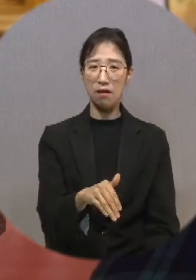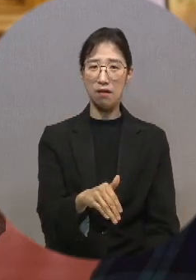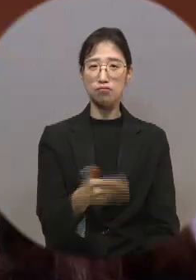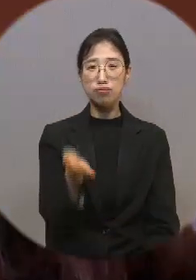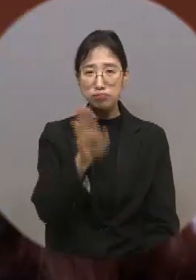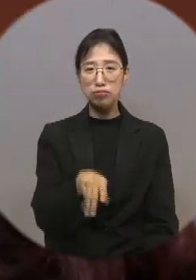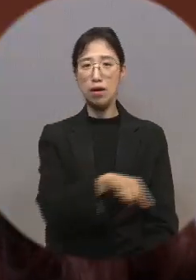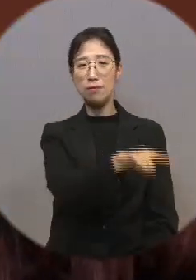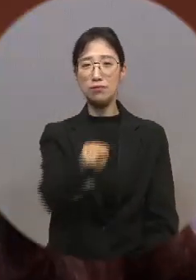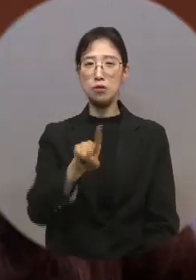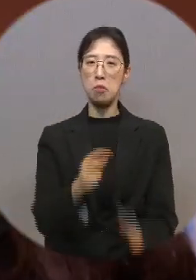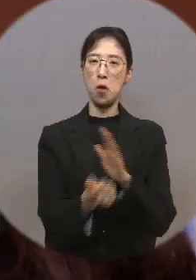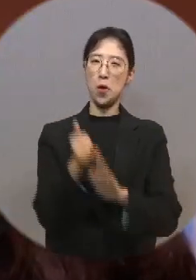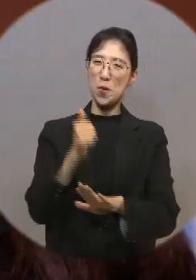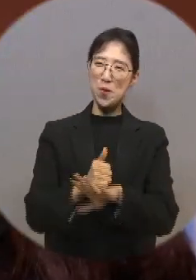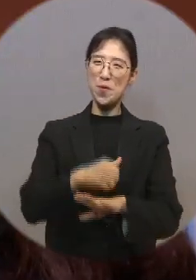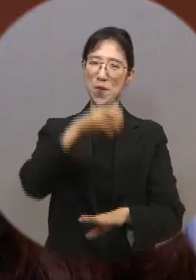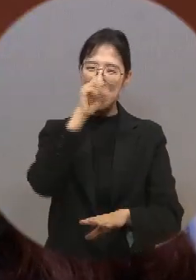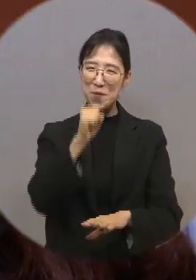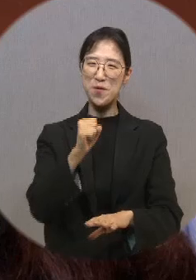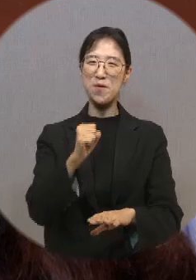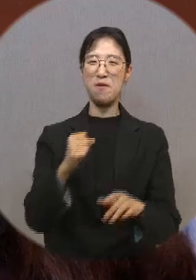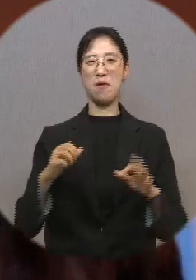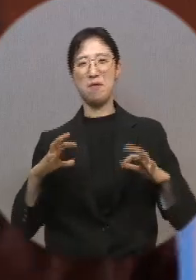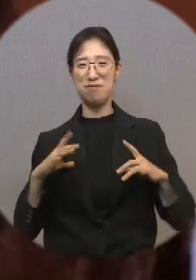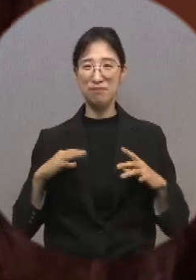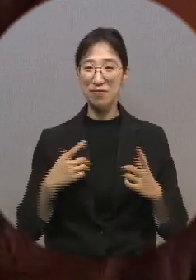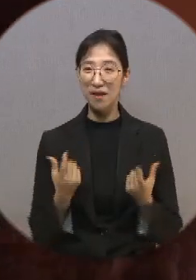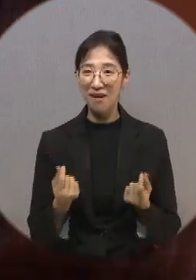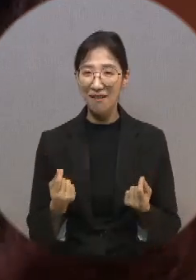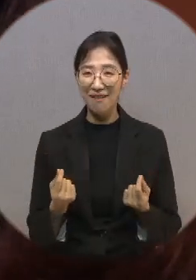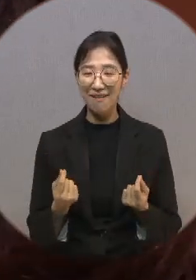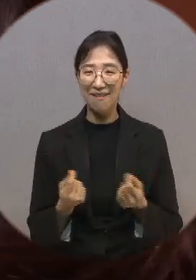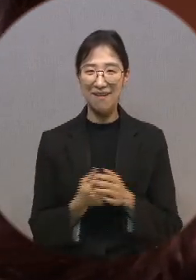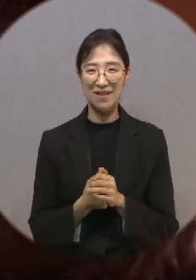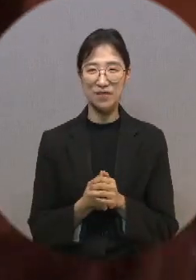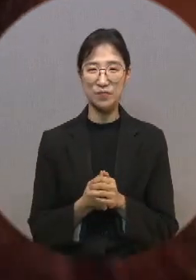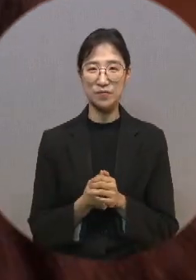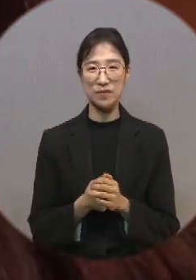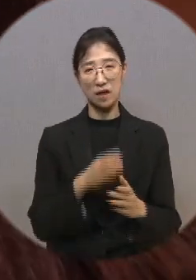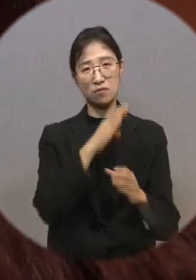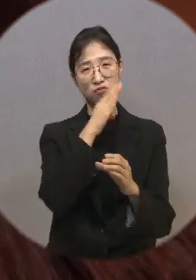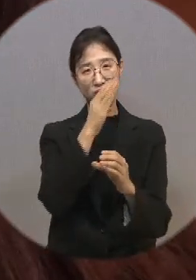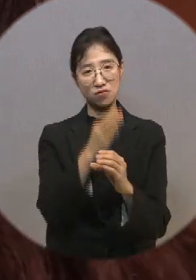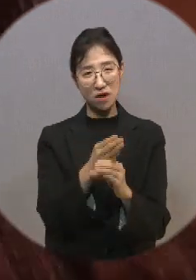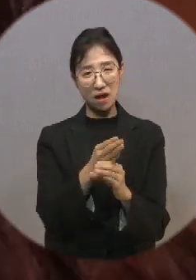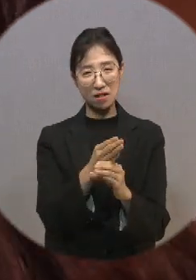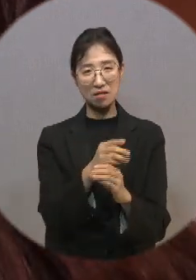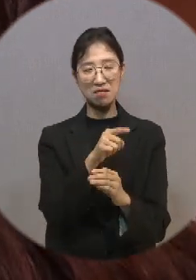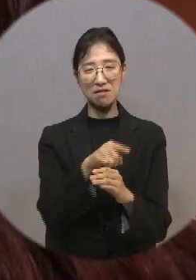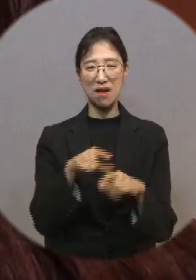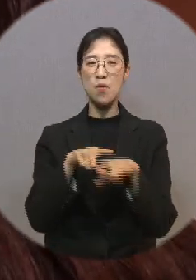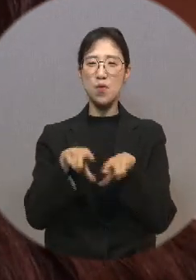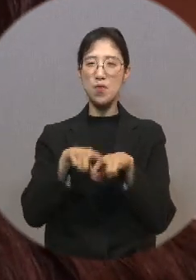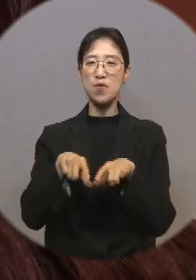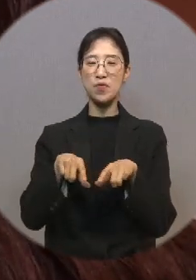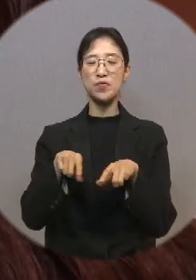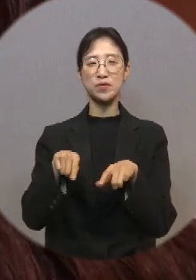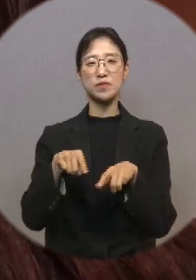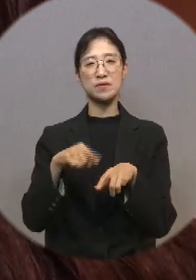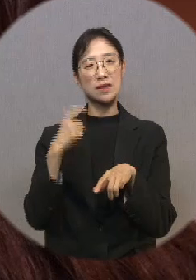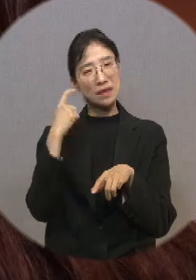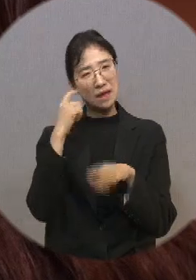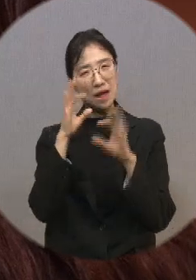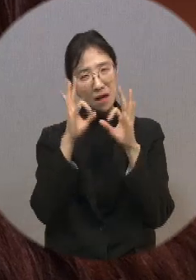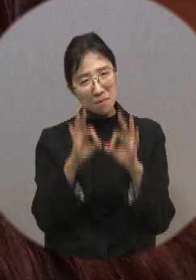그들은 성과가 많았던 해라고 자화자찬을 하더라고요. 이제 북한이 객관적으로 북한이 처해진